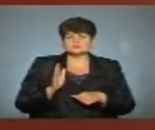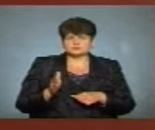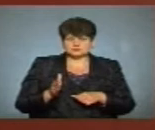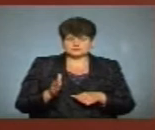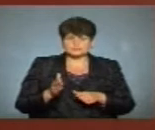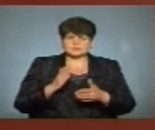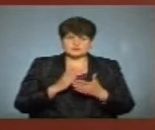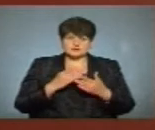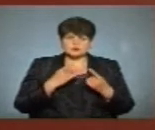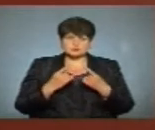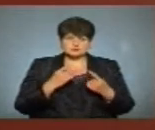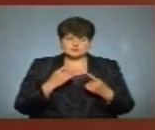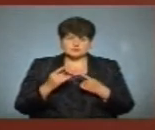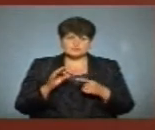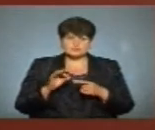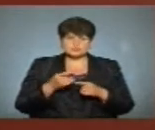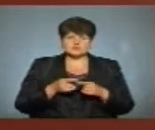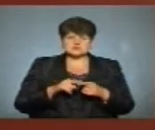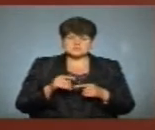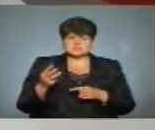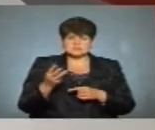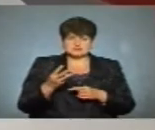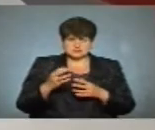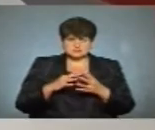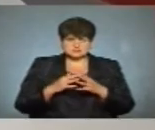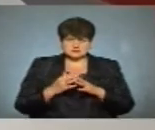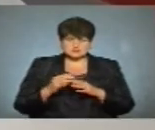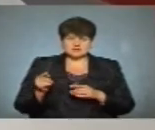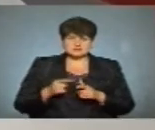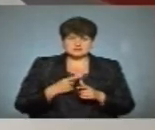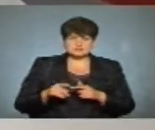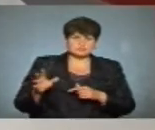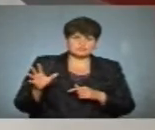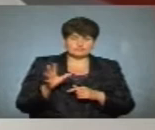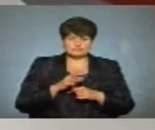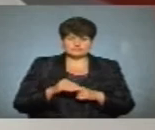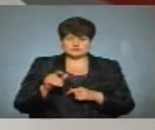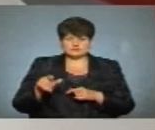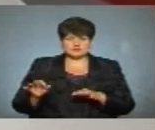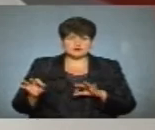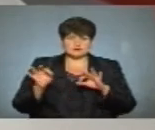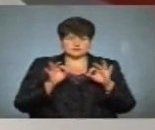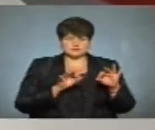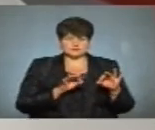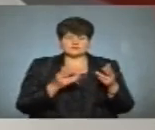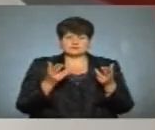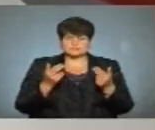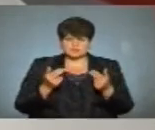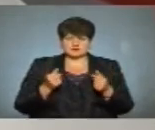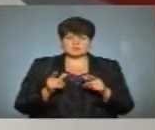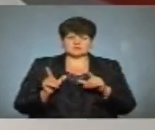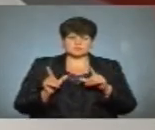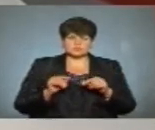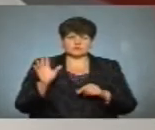Тобто йде мова ось про ці три села. Чи всіх мешканців евакуюють? Так, евакуйовуються